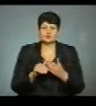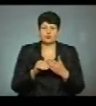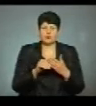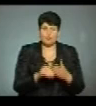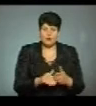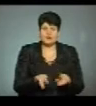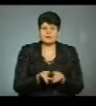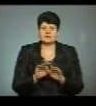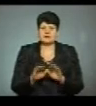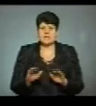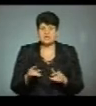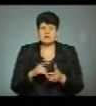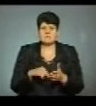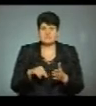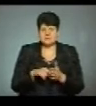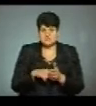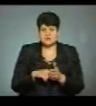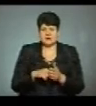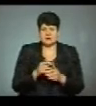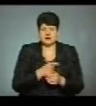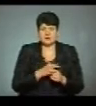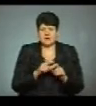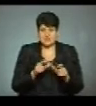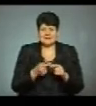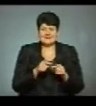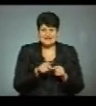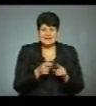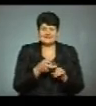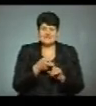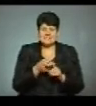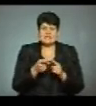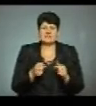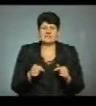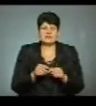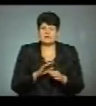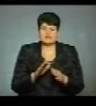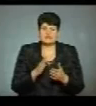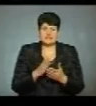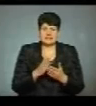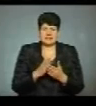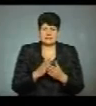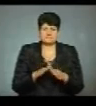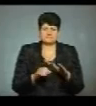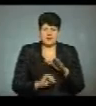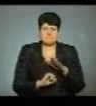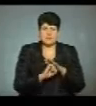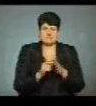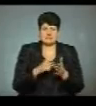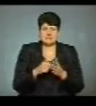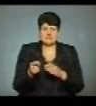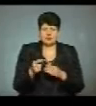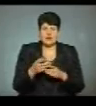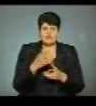а також дитяча міська комунальна лікарня. Дані інфекційні відділення, вони не лише є госпітальними базами міста Тернополя, а